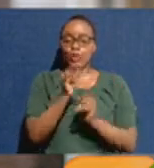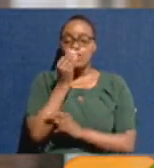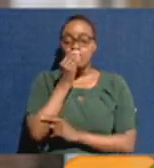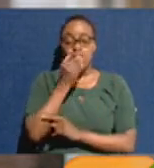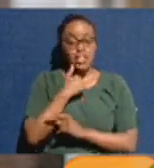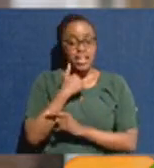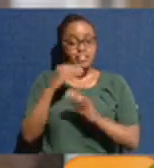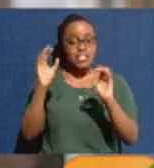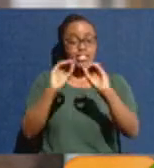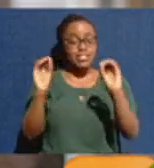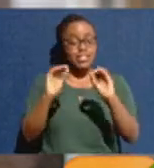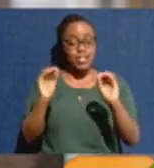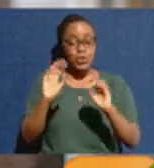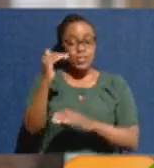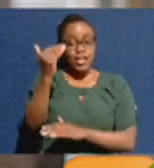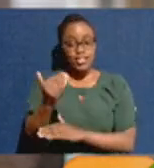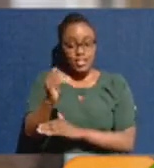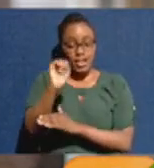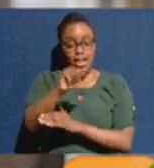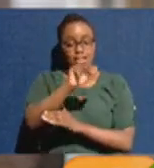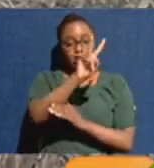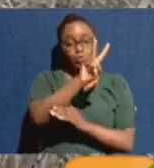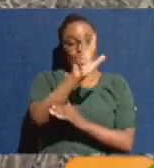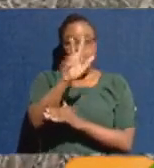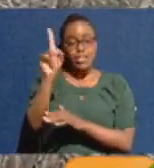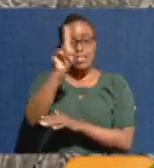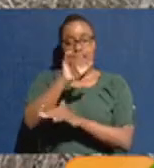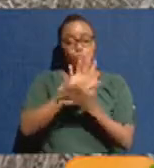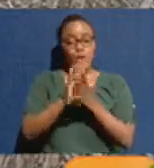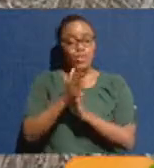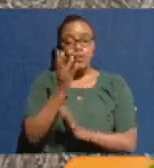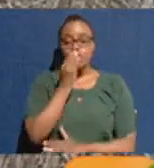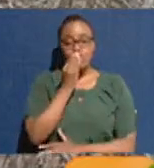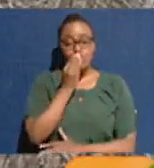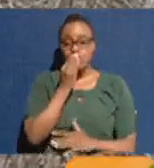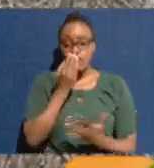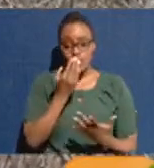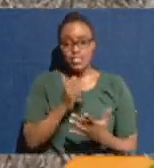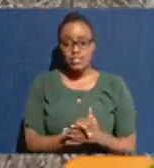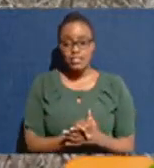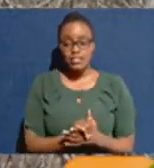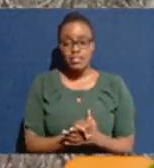hakuna. Mtoto anaweza kukaa siku mbili tatu bila kula chakula.